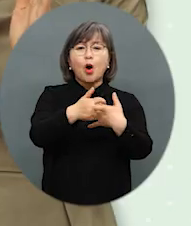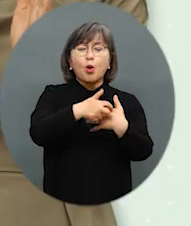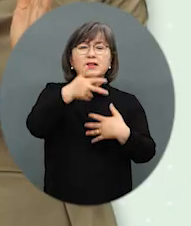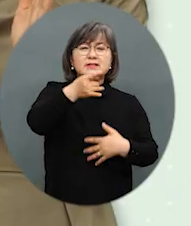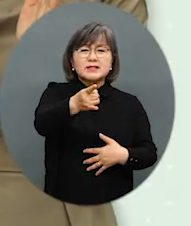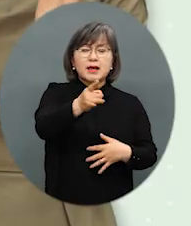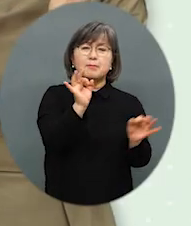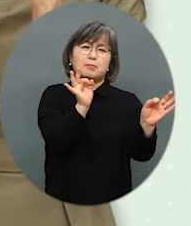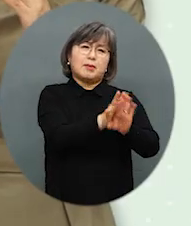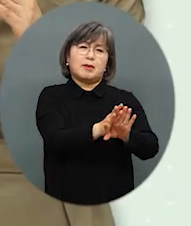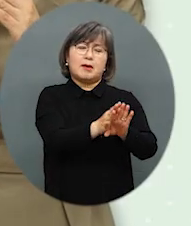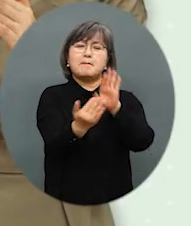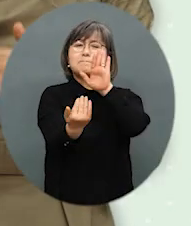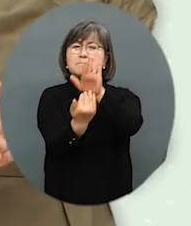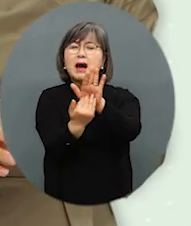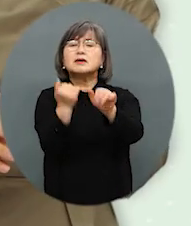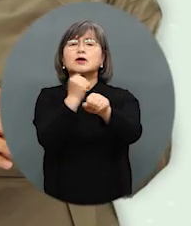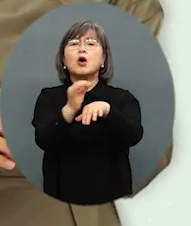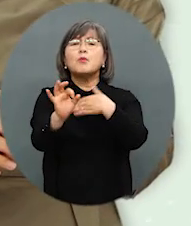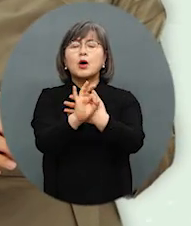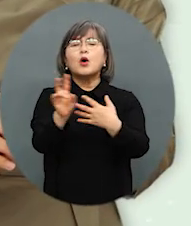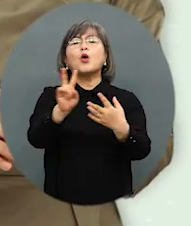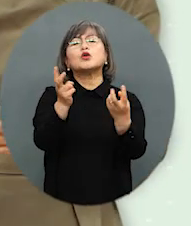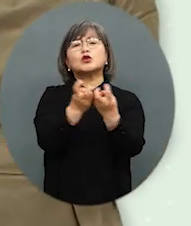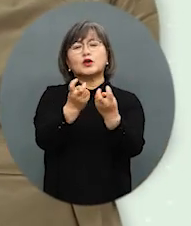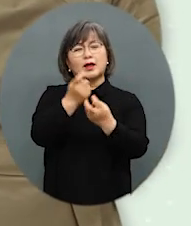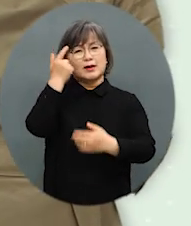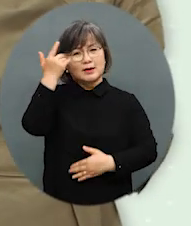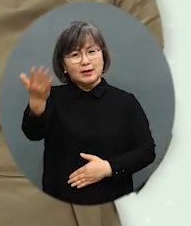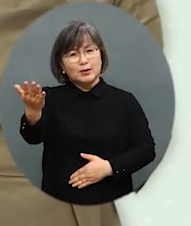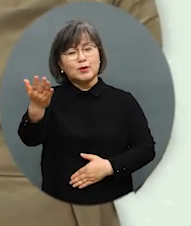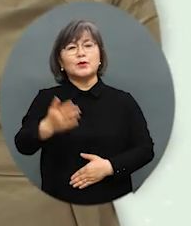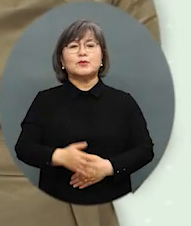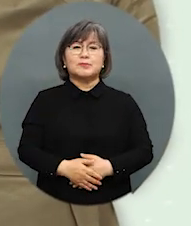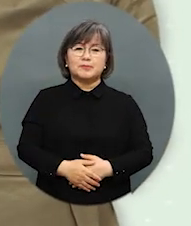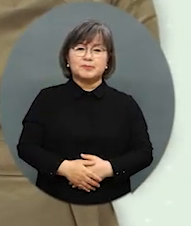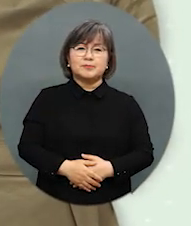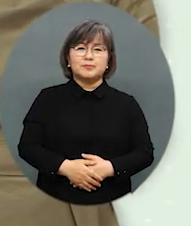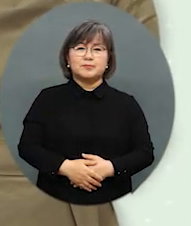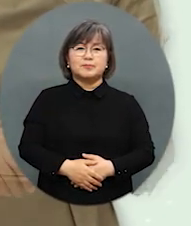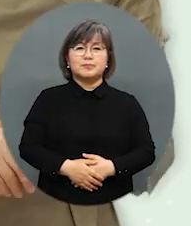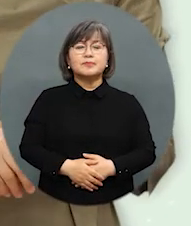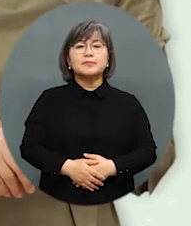그렇다면 병원체를 없애거나 막으려면 어떻게 해야 될까요?